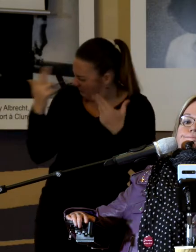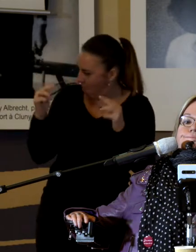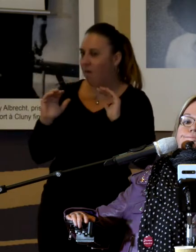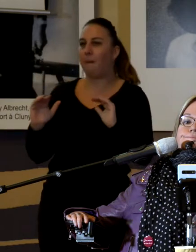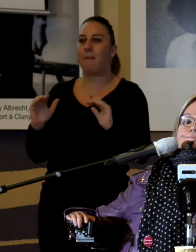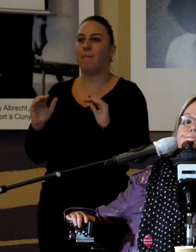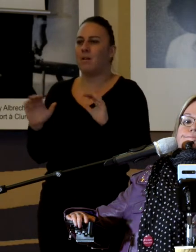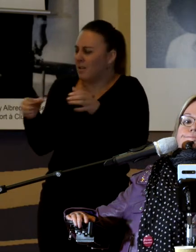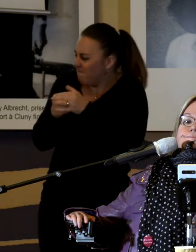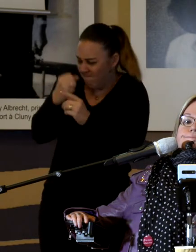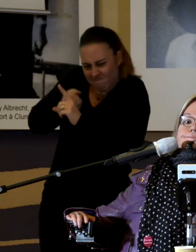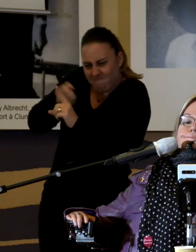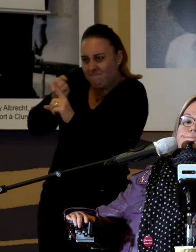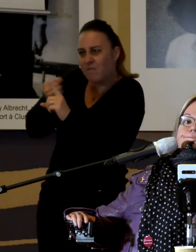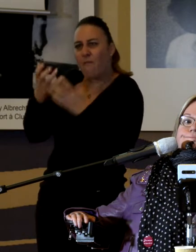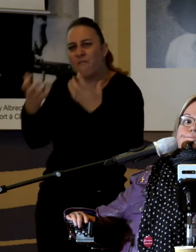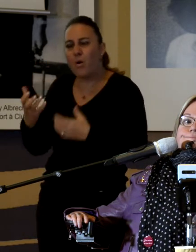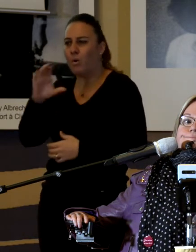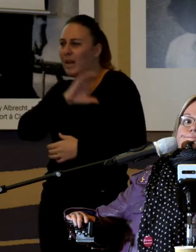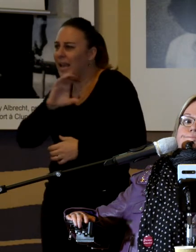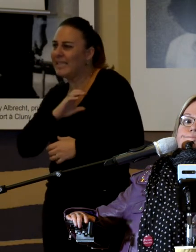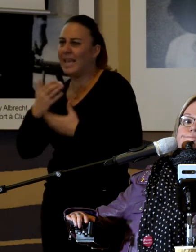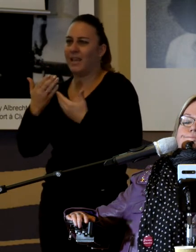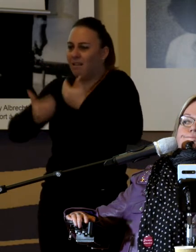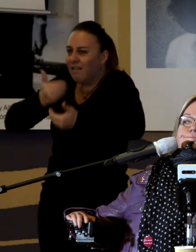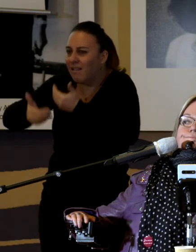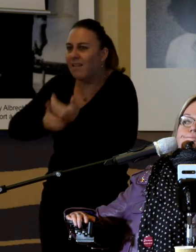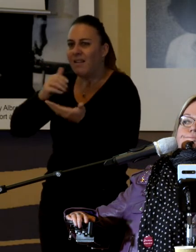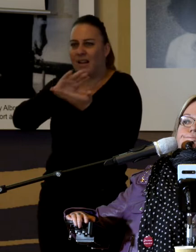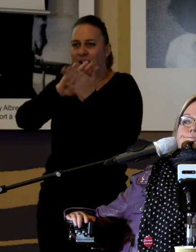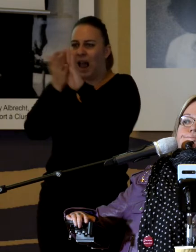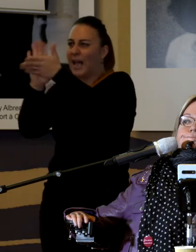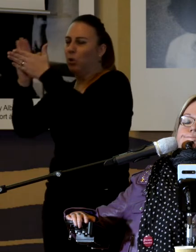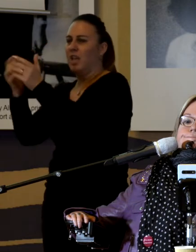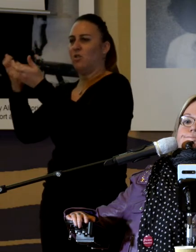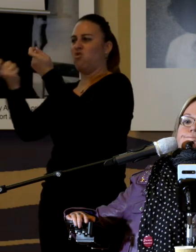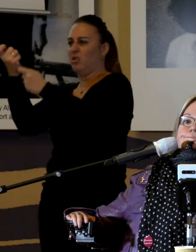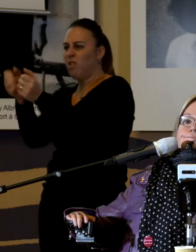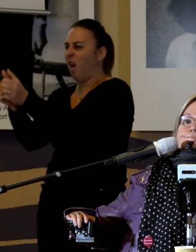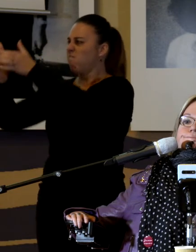et nous essayons de lutter contre des associations gestionnaires